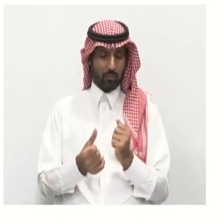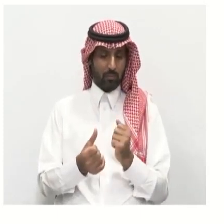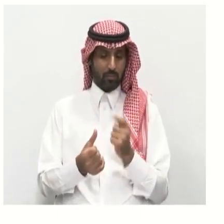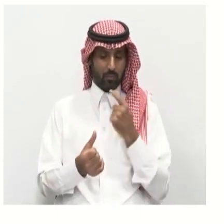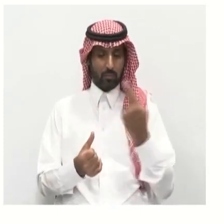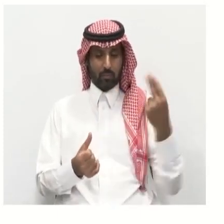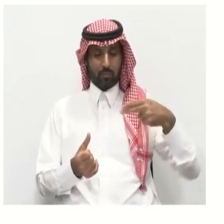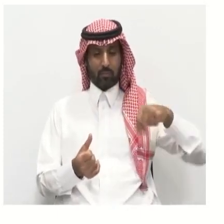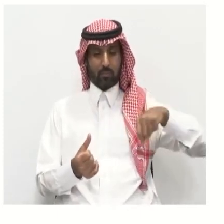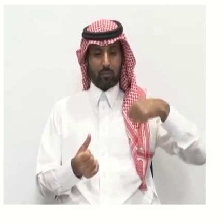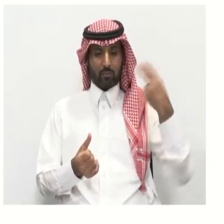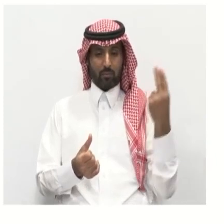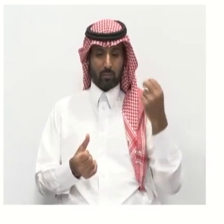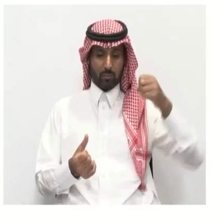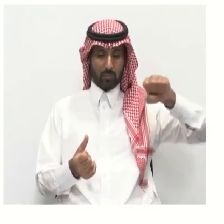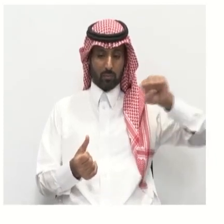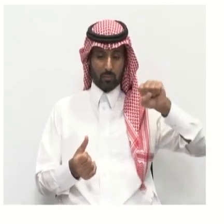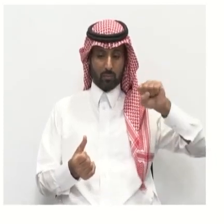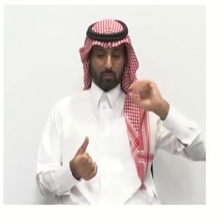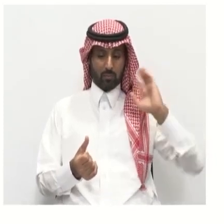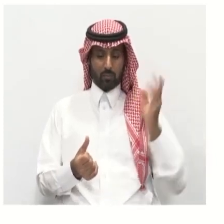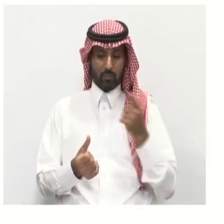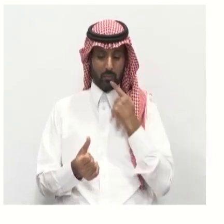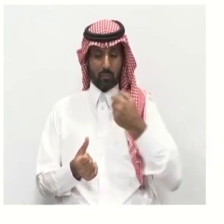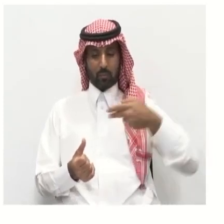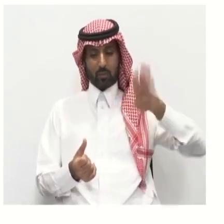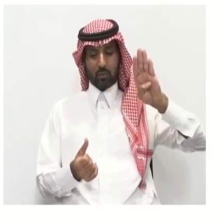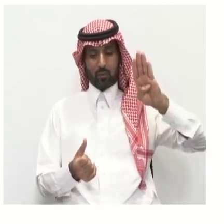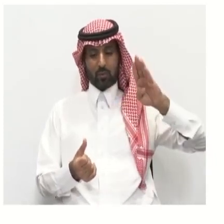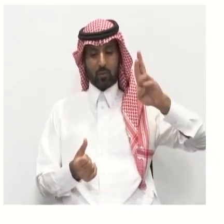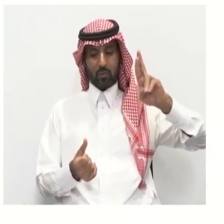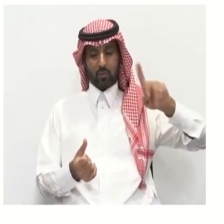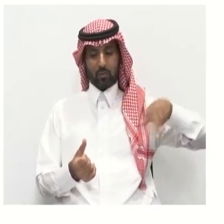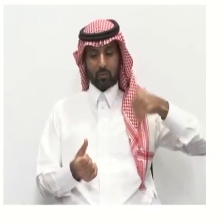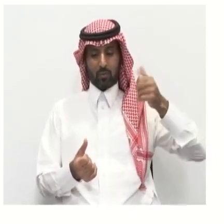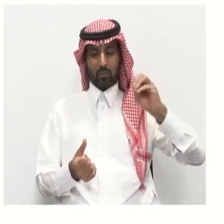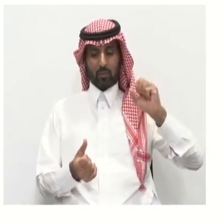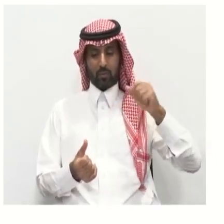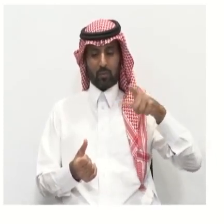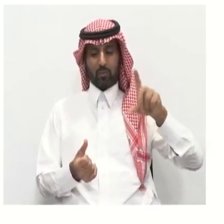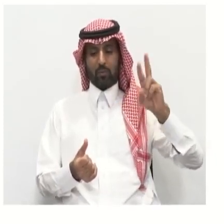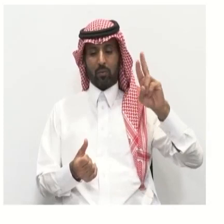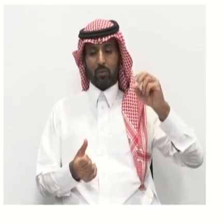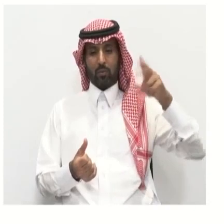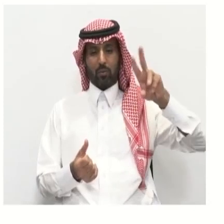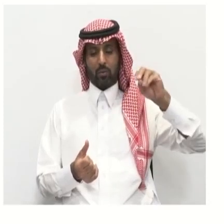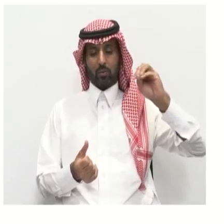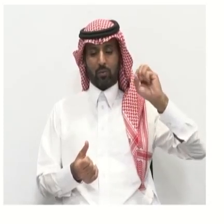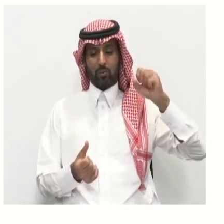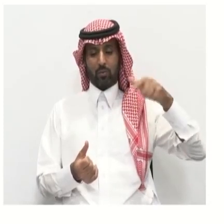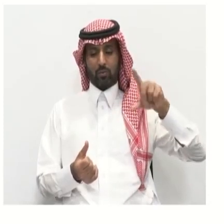الاتش 2 اس اللي هو كبريتيد الهيدروجين كبريتيد الهيدروجين اللي رمزه h2